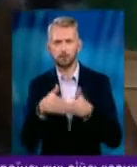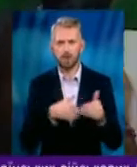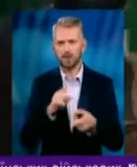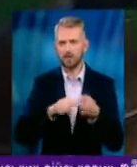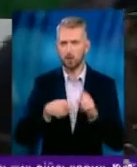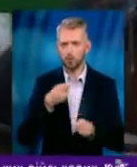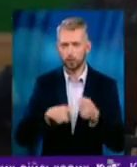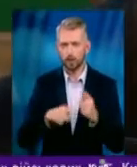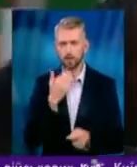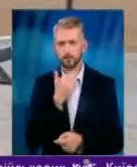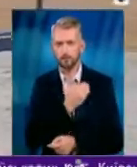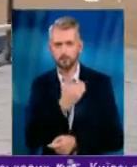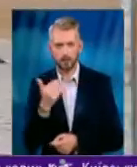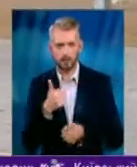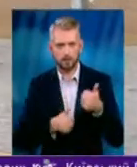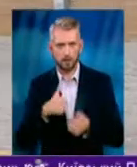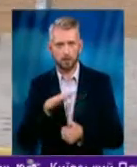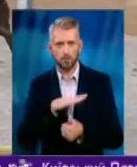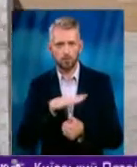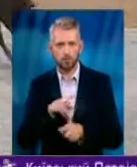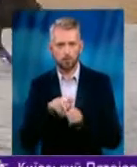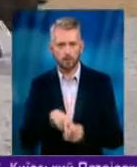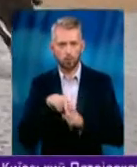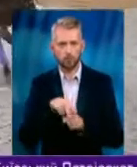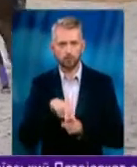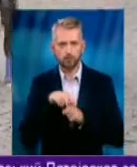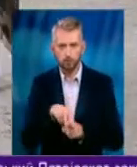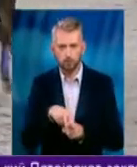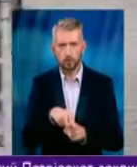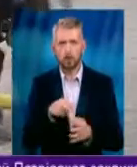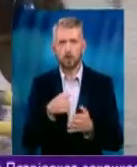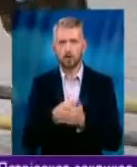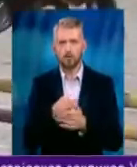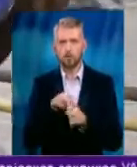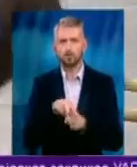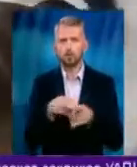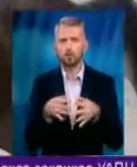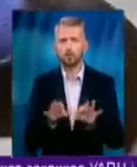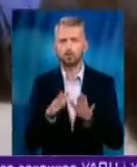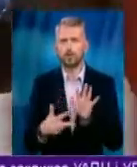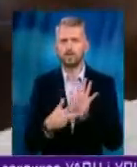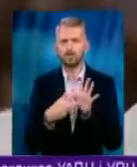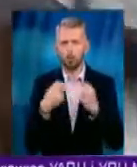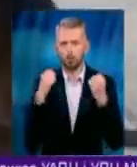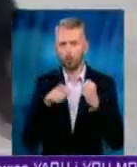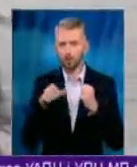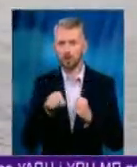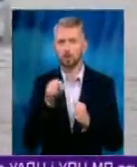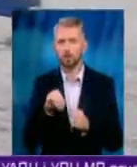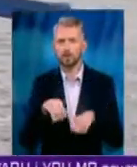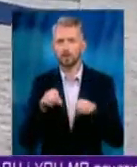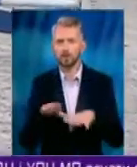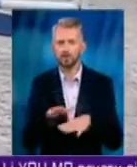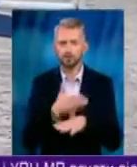фехтування. А кульмінацією змагань став турнір з кінного спорту. До конкуру допустили лише 8 атлетів. Вони і вирішували